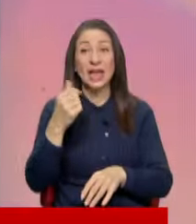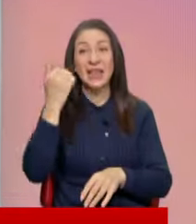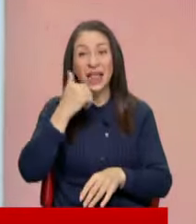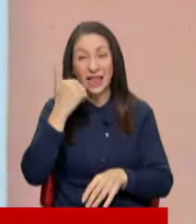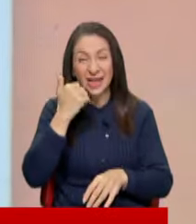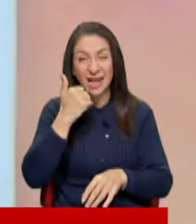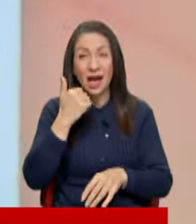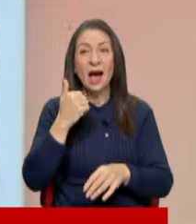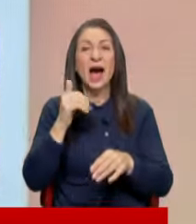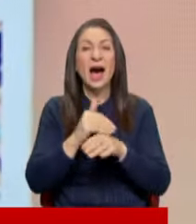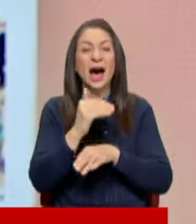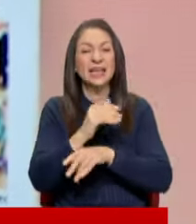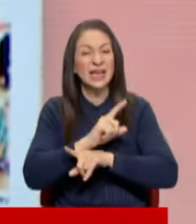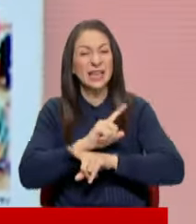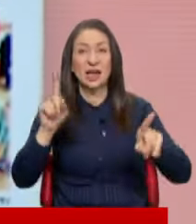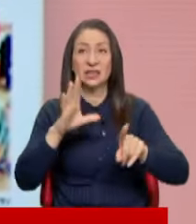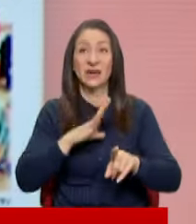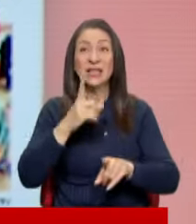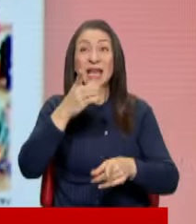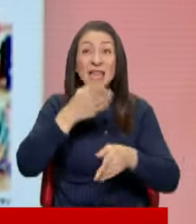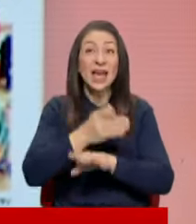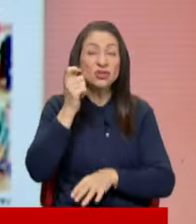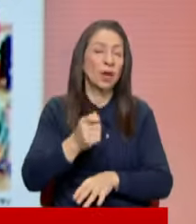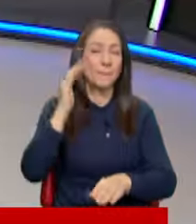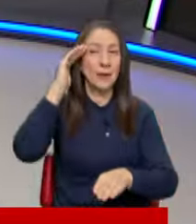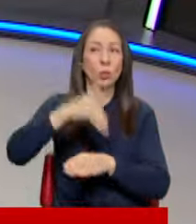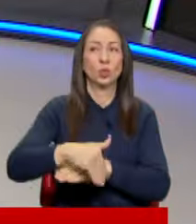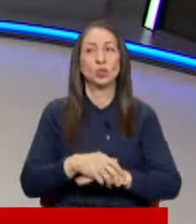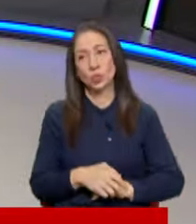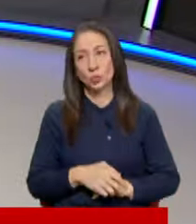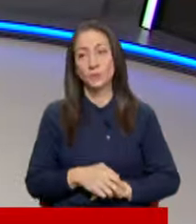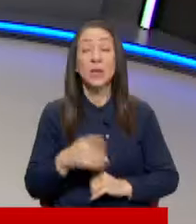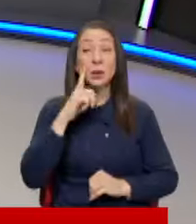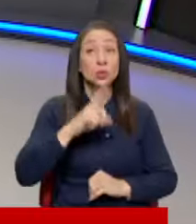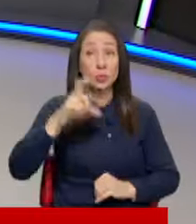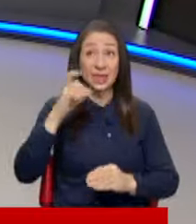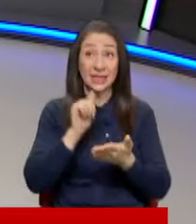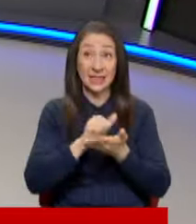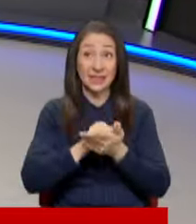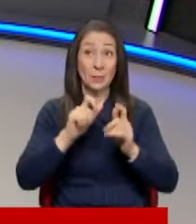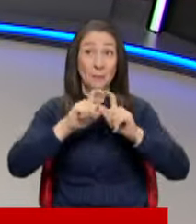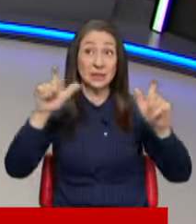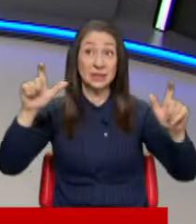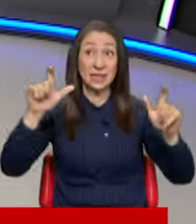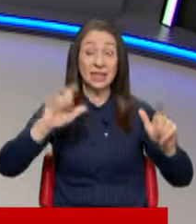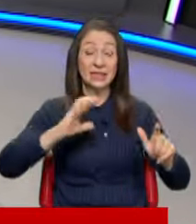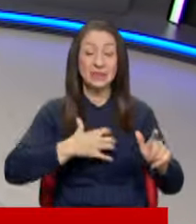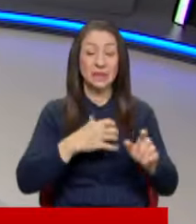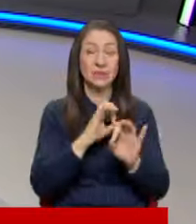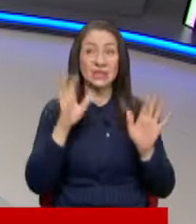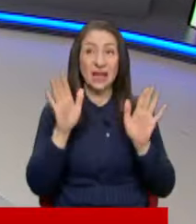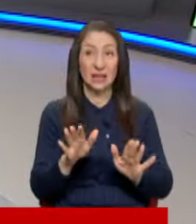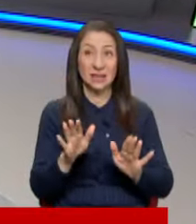yalanlarına hayatın itirazı var tek gerçek batıyoruz Cumhuriyet Gazetesi manşette sahipsiz